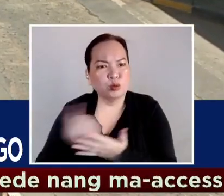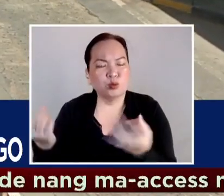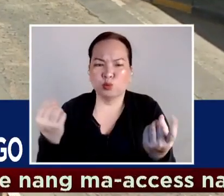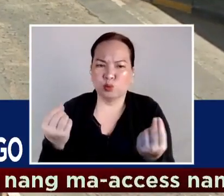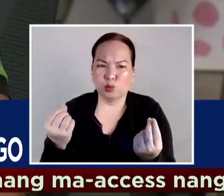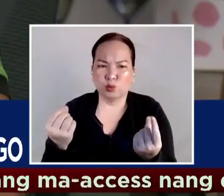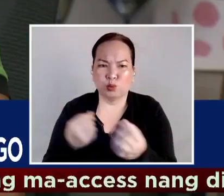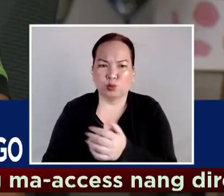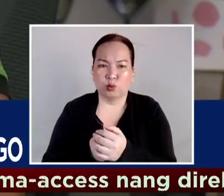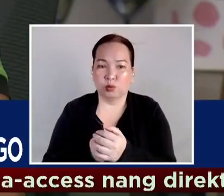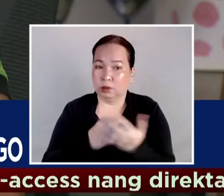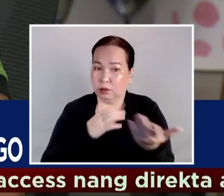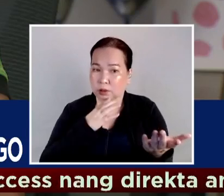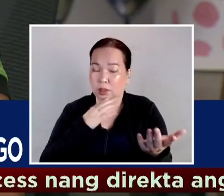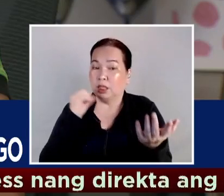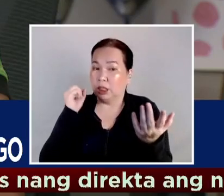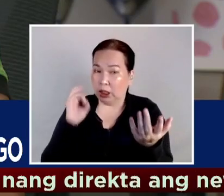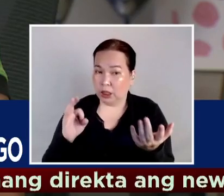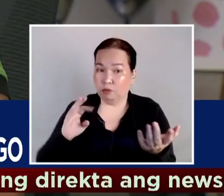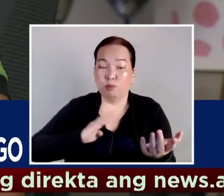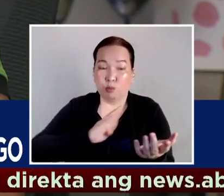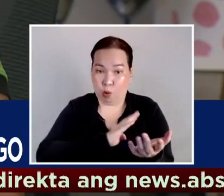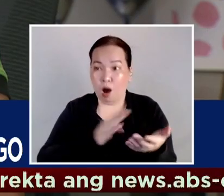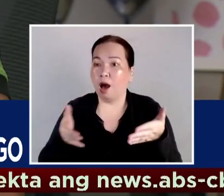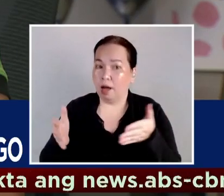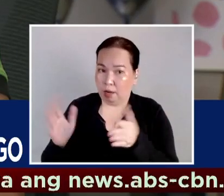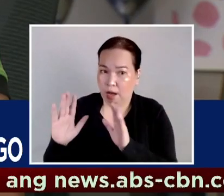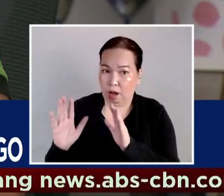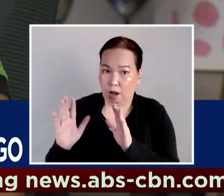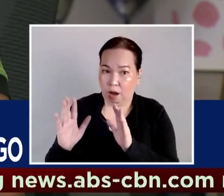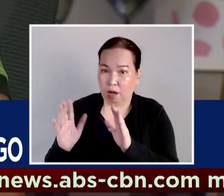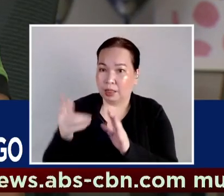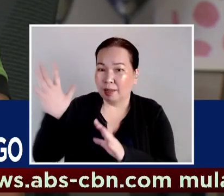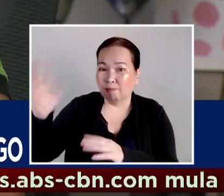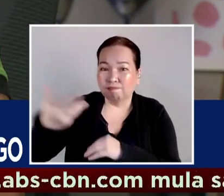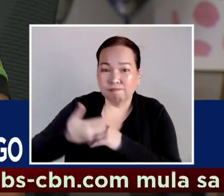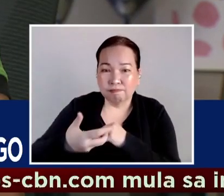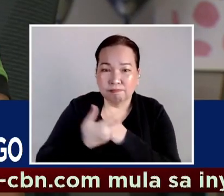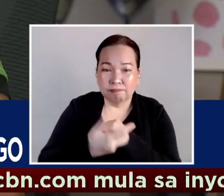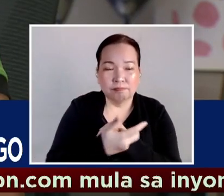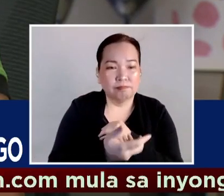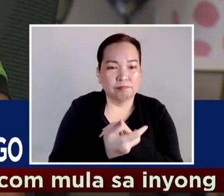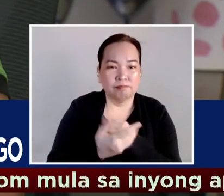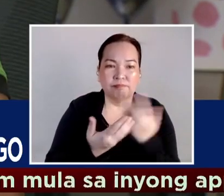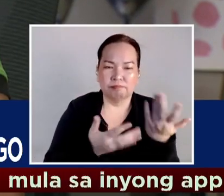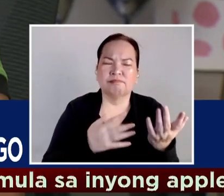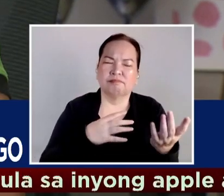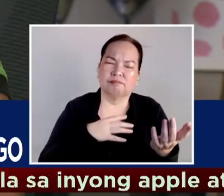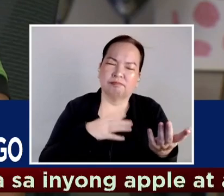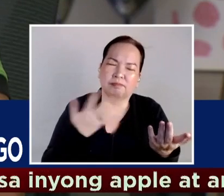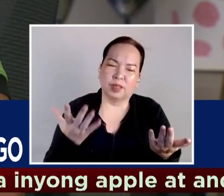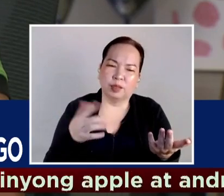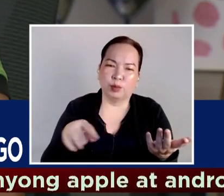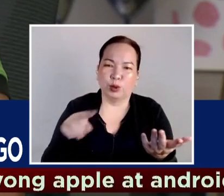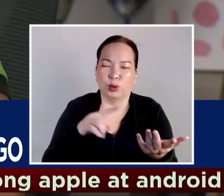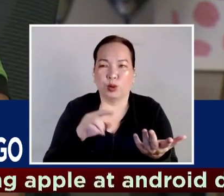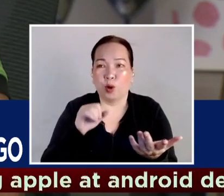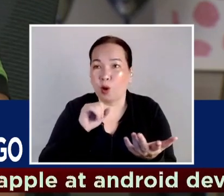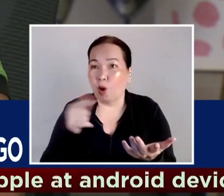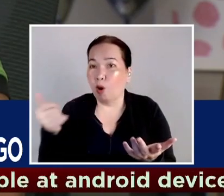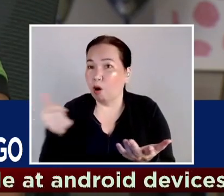If in case po the board will grant, no, the fair petitions, yun yung sasalubong sa mga commuters